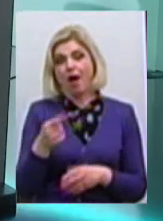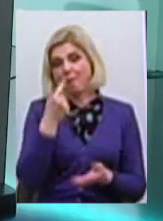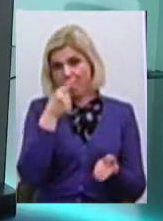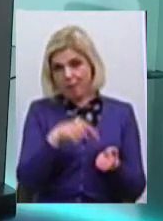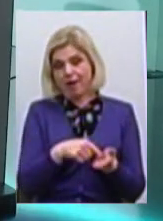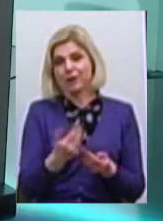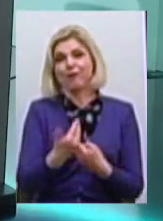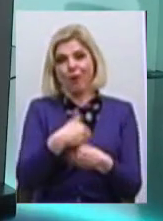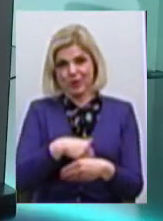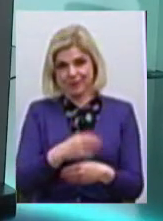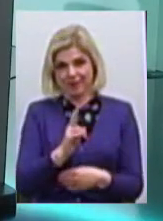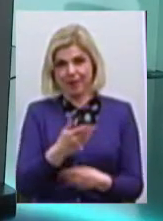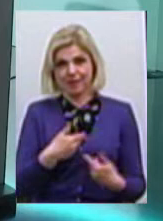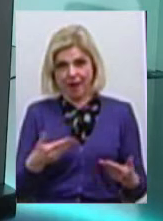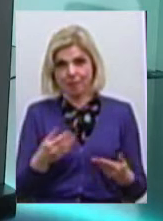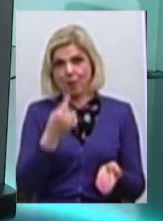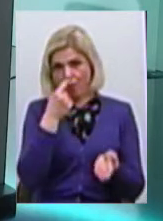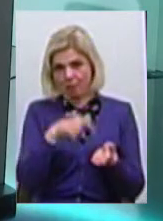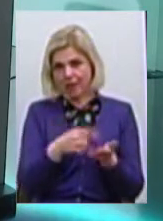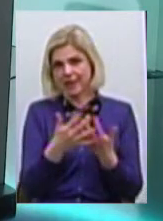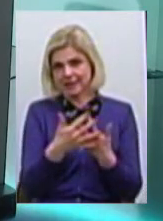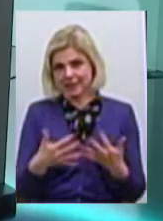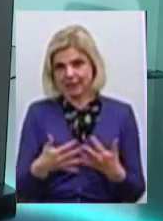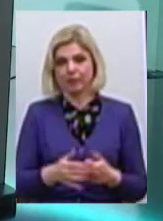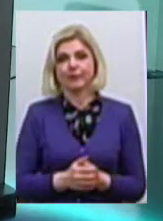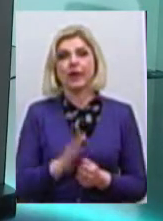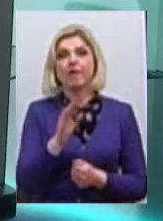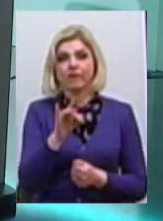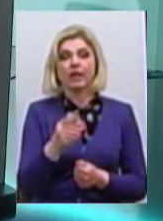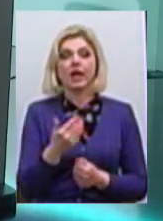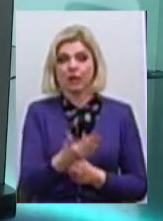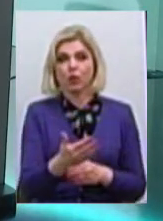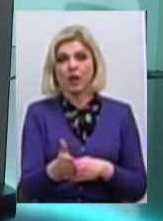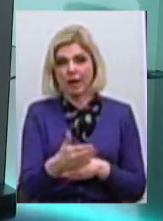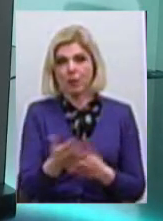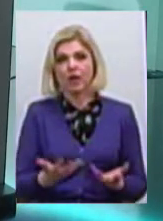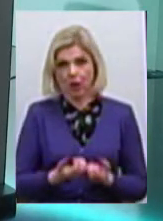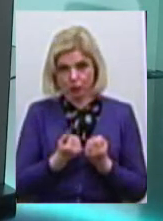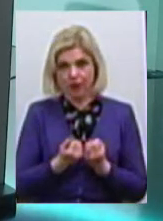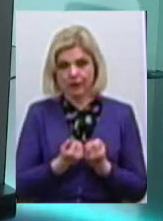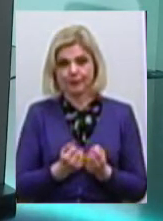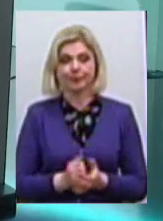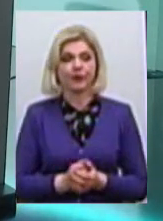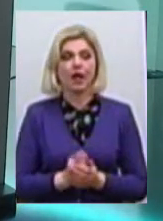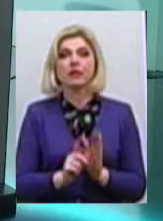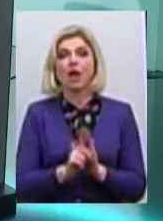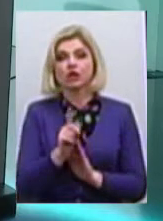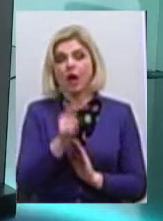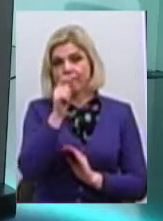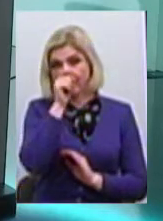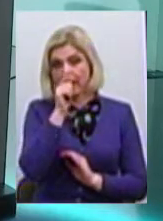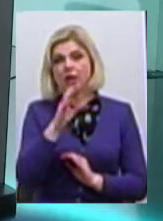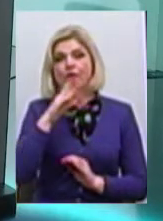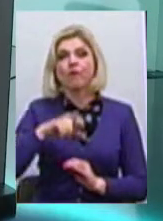гості, так сказати, і потрапила у сітки. І ви її врятували. Так. З початку квітня на водойомах Миколаївщини